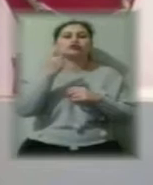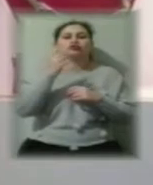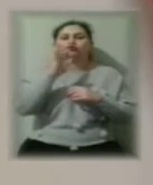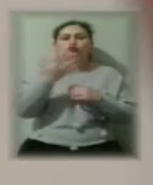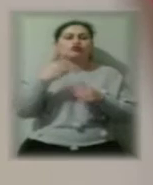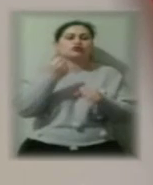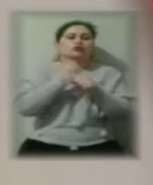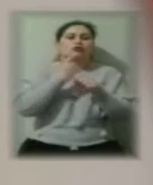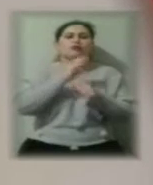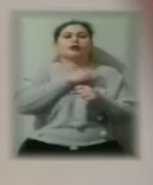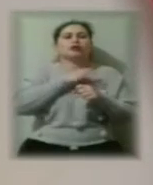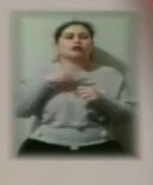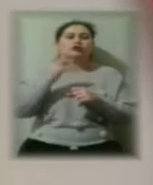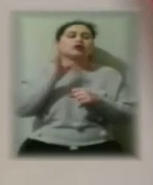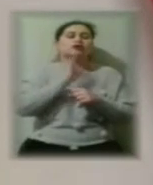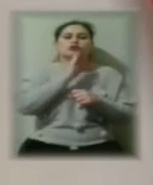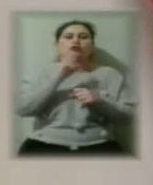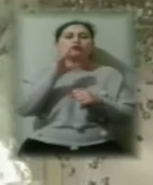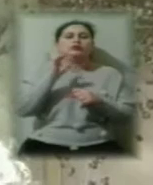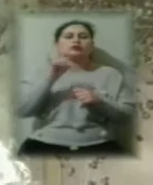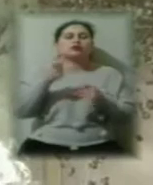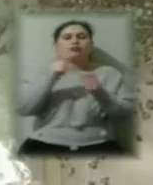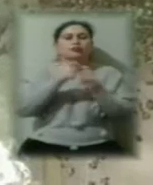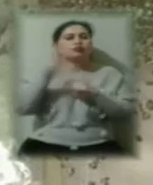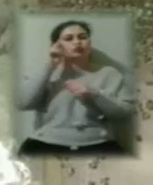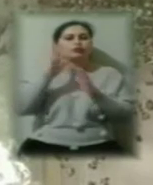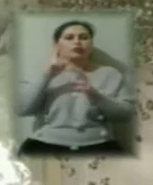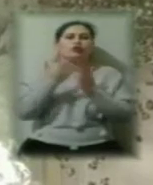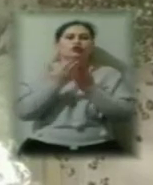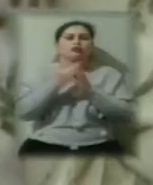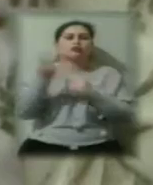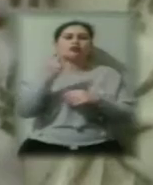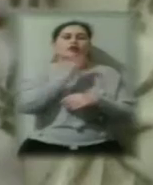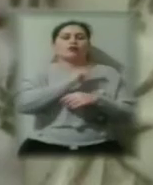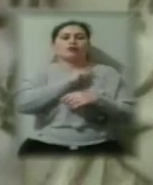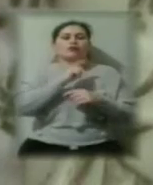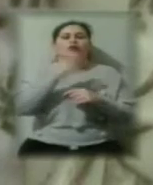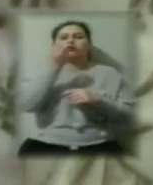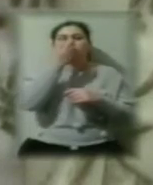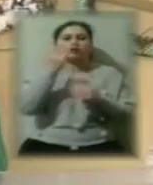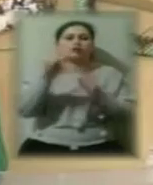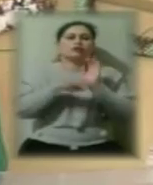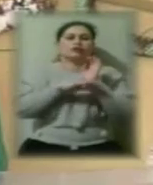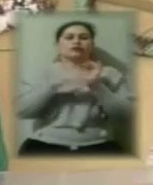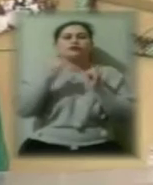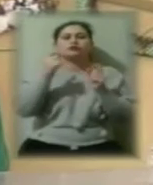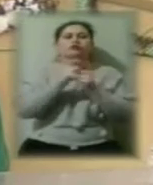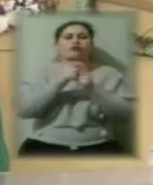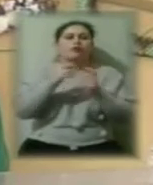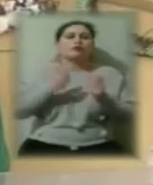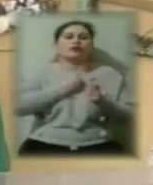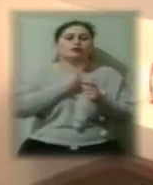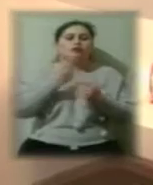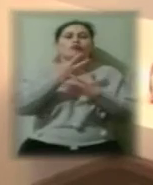жінок. Бісероплетінню навчалася з книжок. Перші її роботи з бісеру – квіти та дерева. Всього, за словами майстрині, в неї більше 100